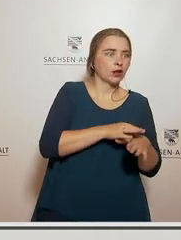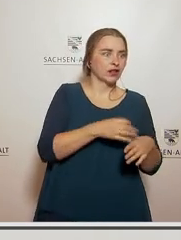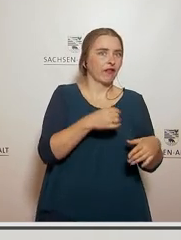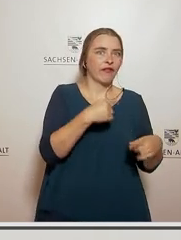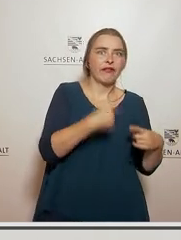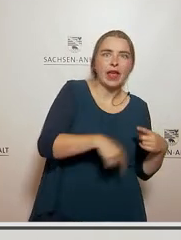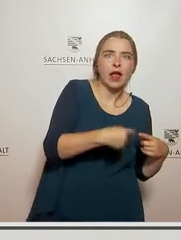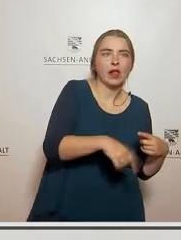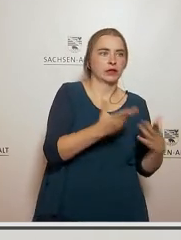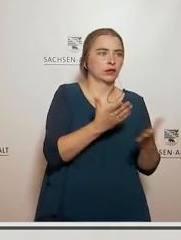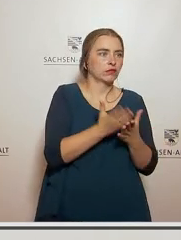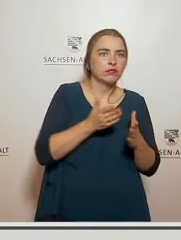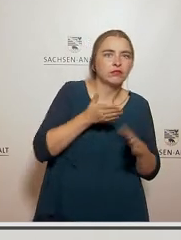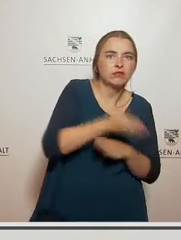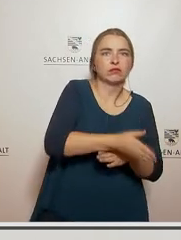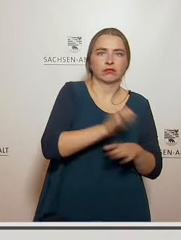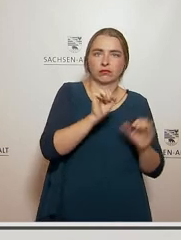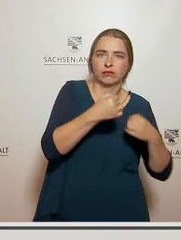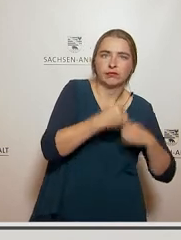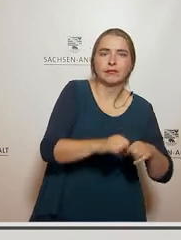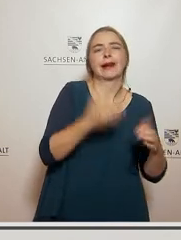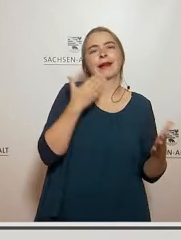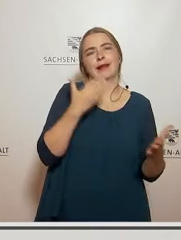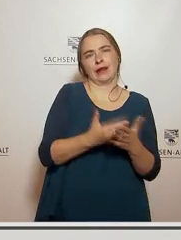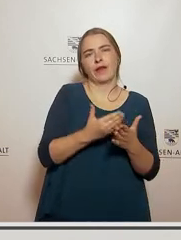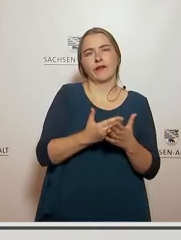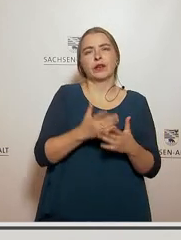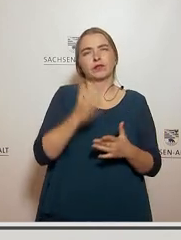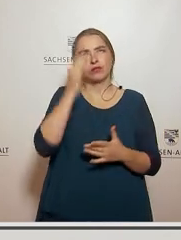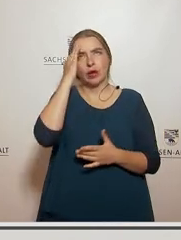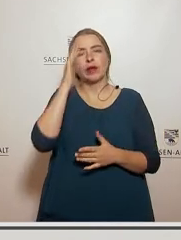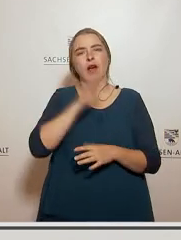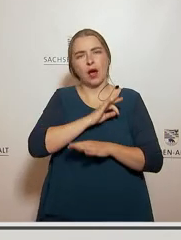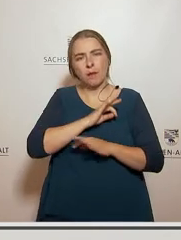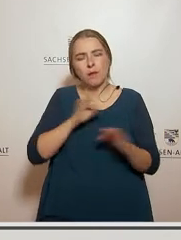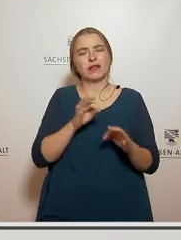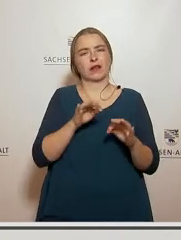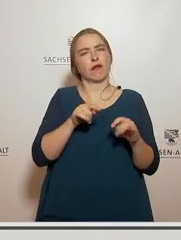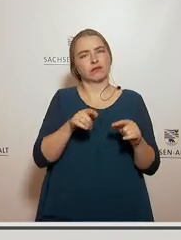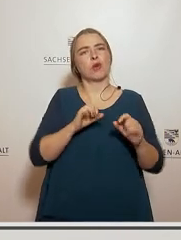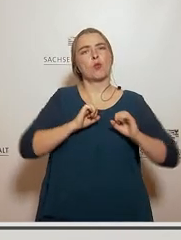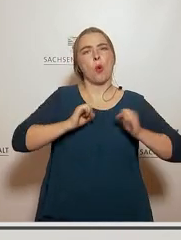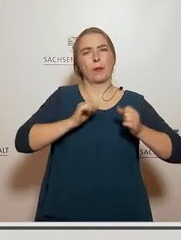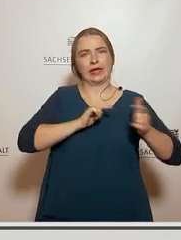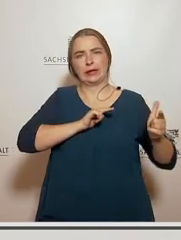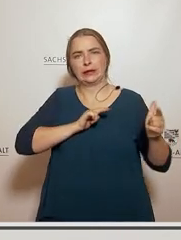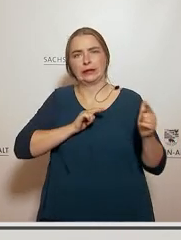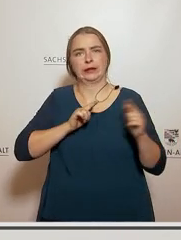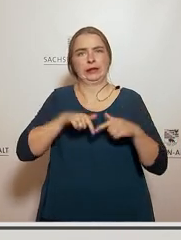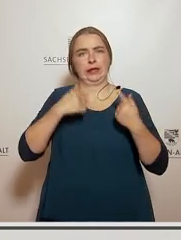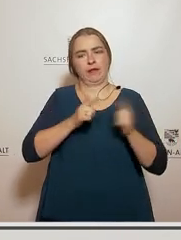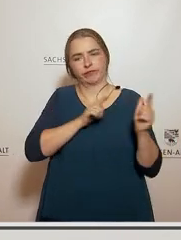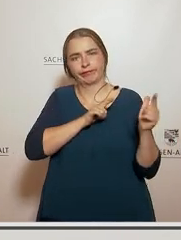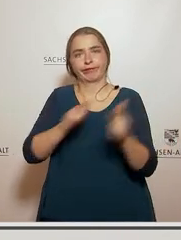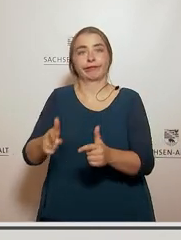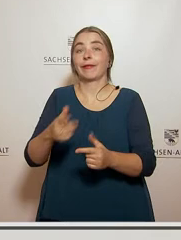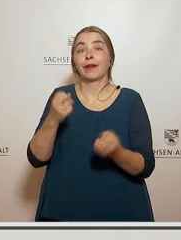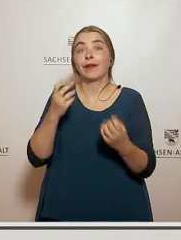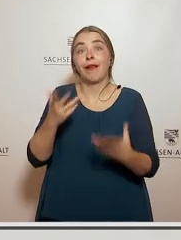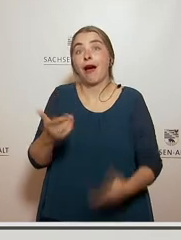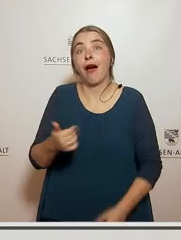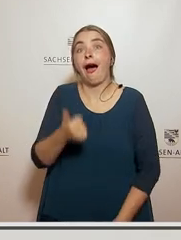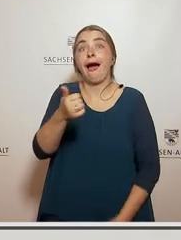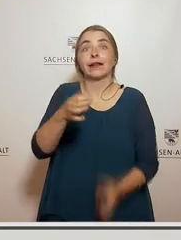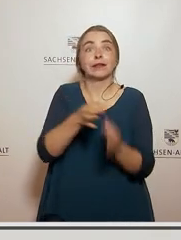lassen, nochmal zu begegnen zu können und darüber nochmal etwas hinzubekommen. Wir werden nie wieder diese Tage erleben, wo wir an einem Tag fast